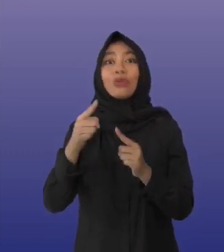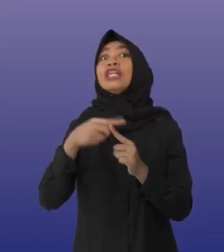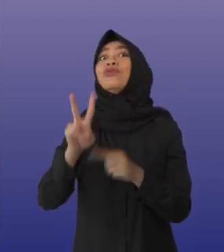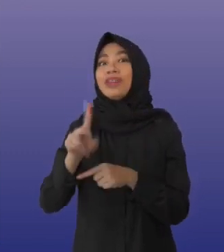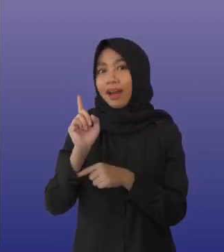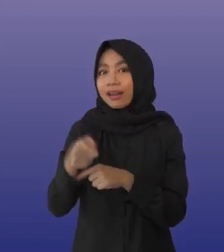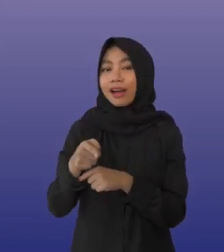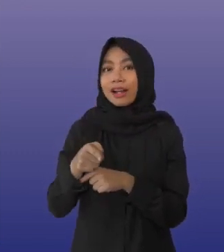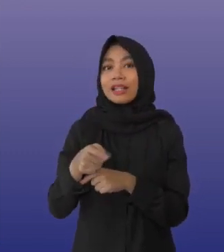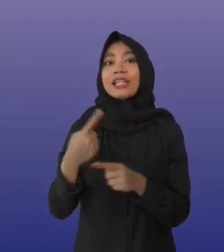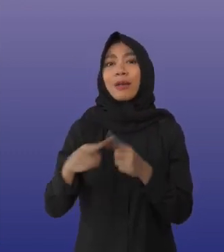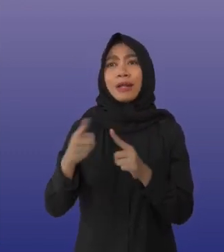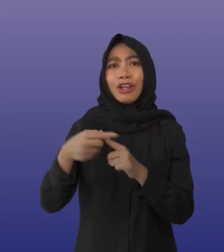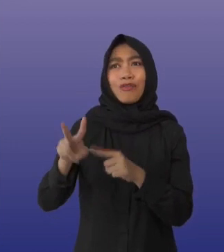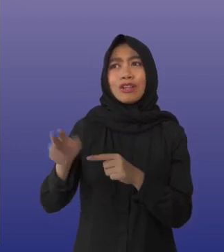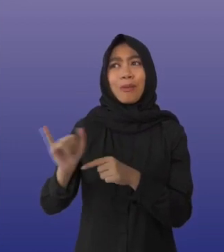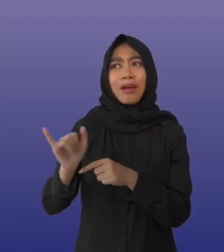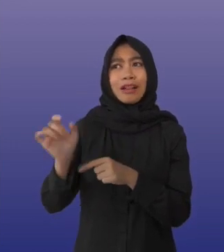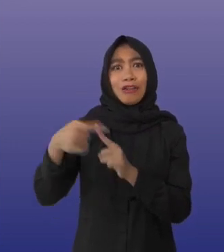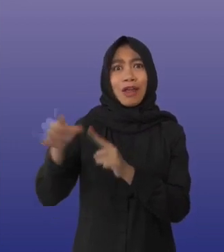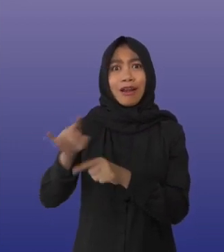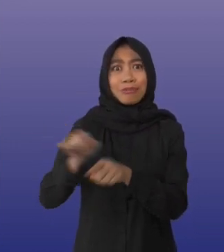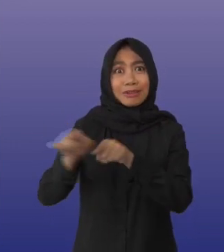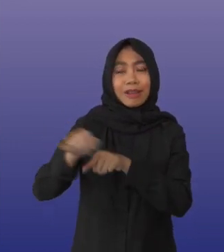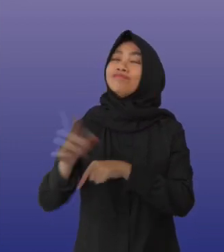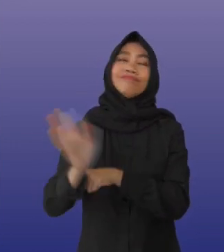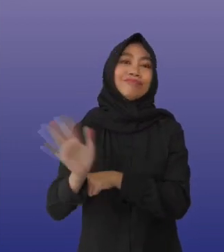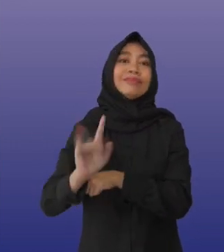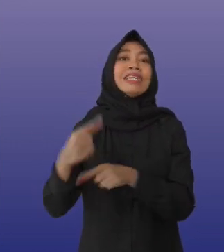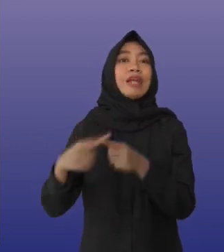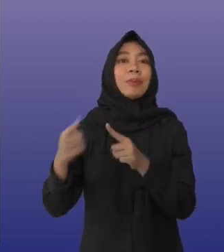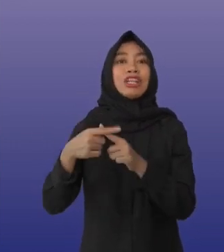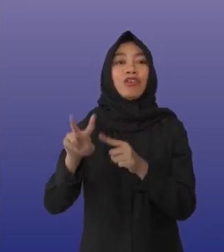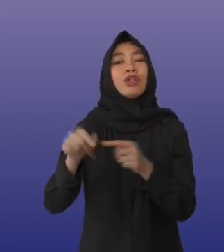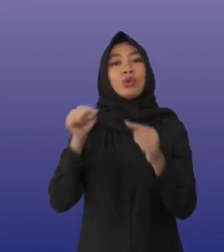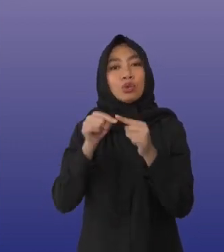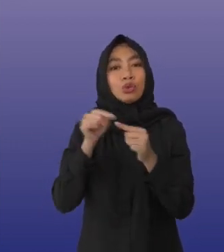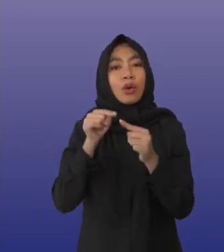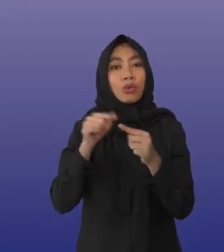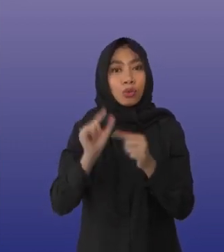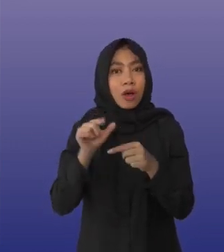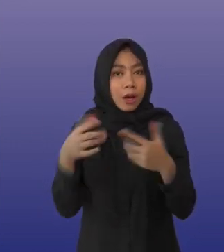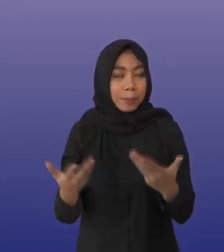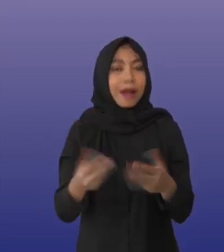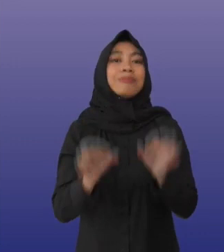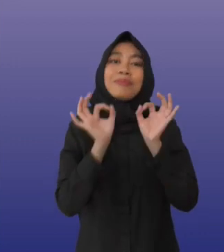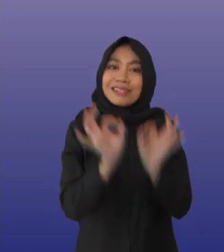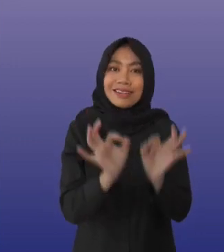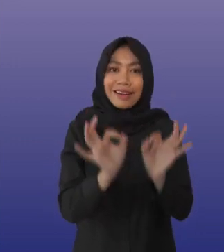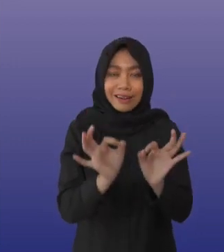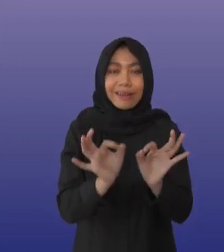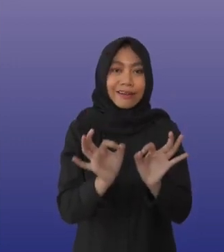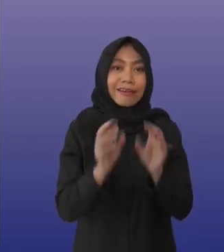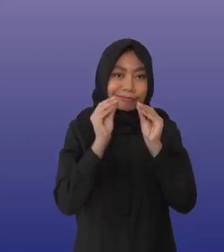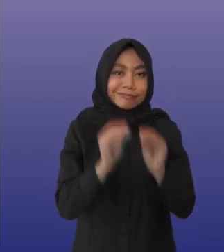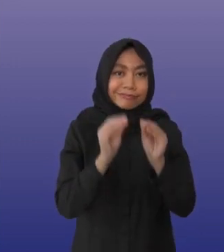tidak dalam rangka untuk bersaing, tetapi dalam rangka untuk memberikan pencerdasan kepada masyarakat. Maka semua platform